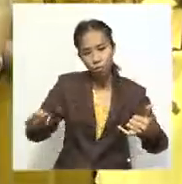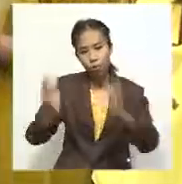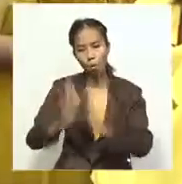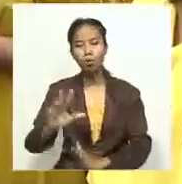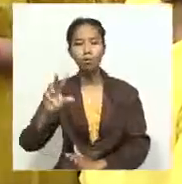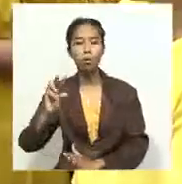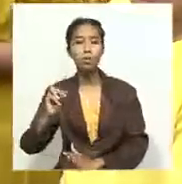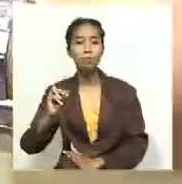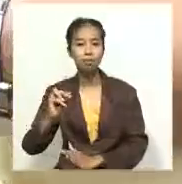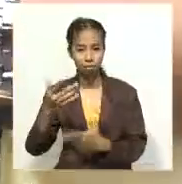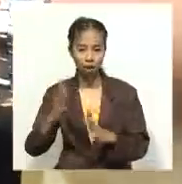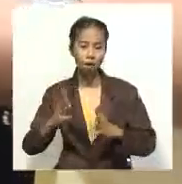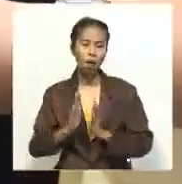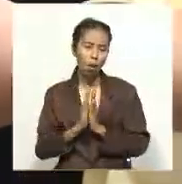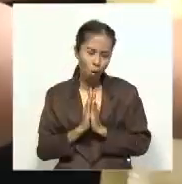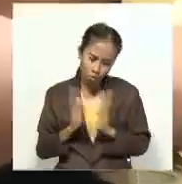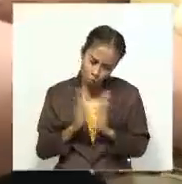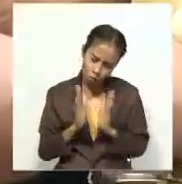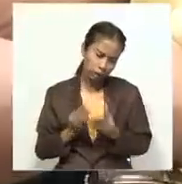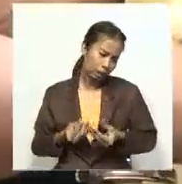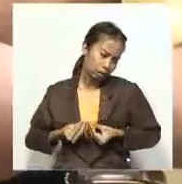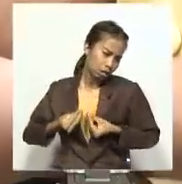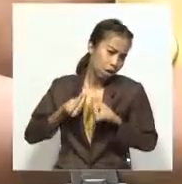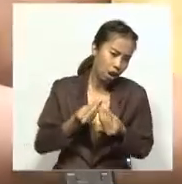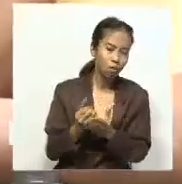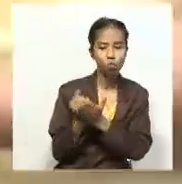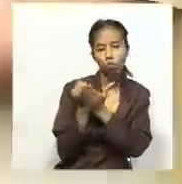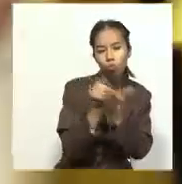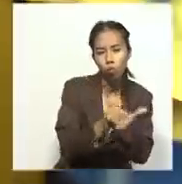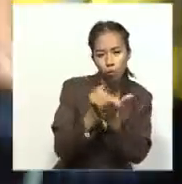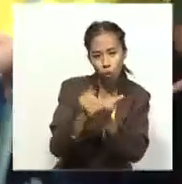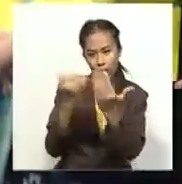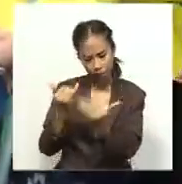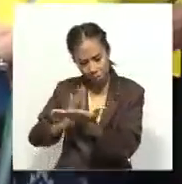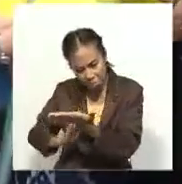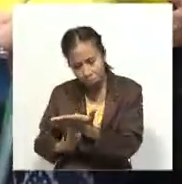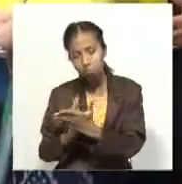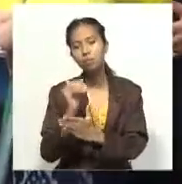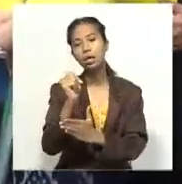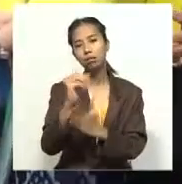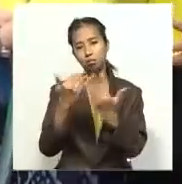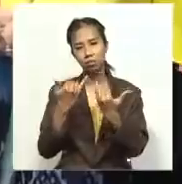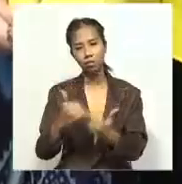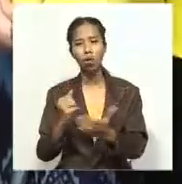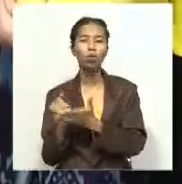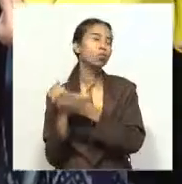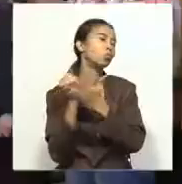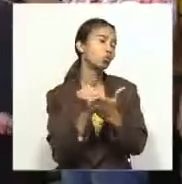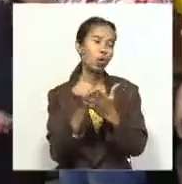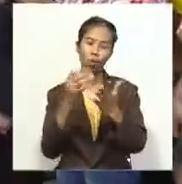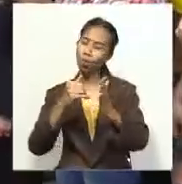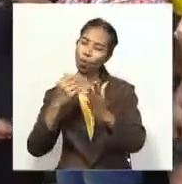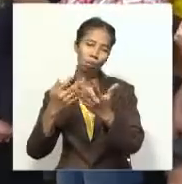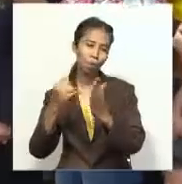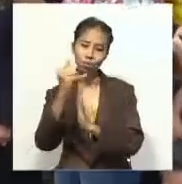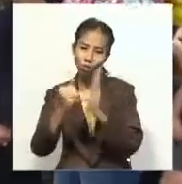วัญกำลังใจแล้วก็กล่าวขอบคุณในความเสียสละและร่วมปฏิบัติภารกิจจนสำเร็จซึ่งถือว่าเป็นหน้าเป็นตาของชาวน